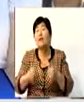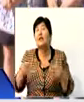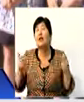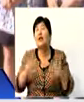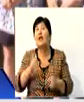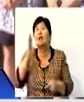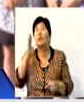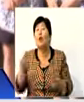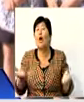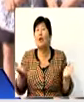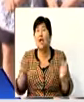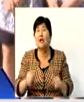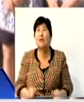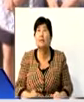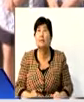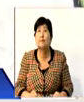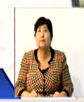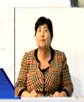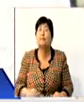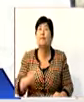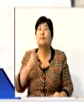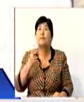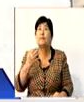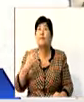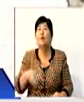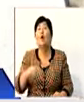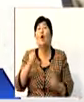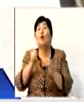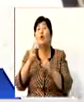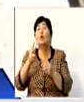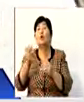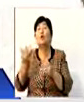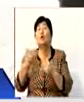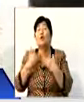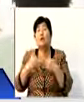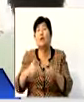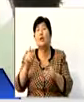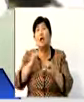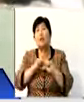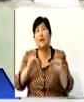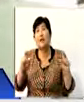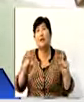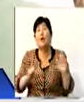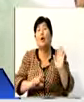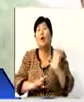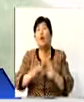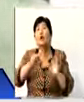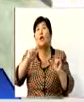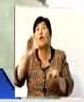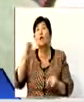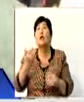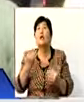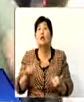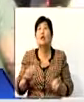лайықты болуға шақырды. 257 мектептің 13-ші түлегі мектеп қабырғасынан түлеп ұшқалы тұр.